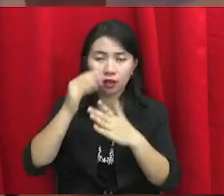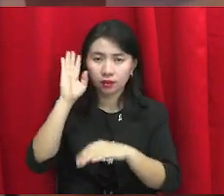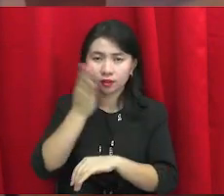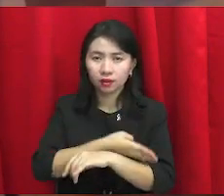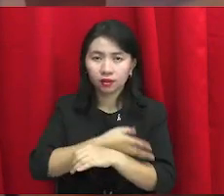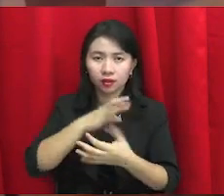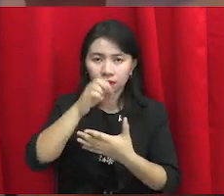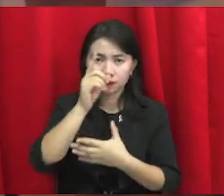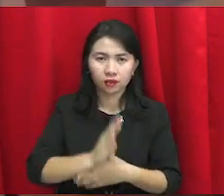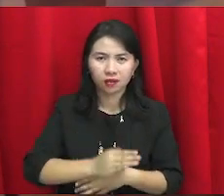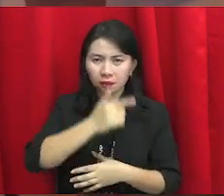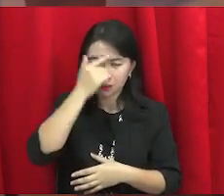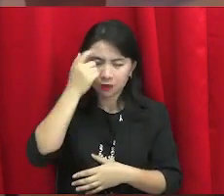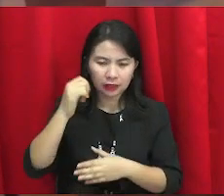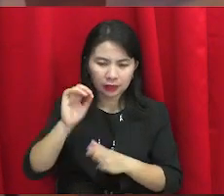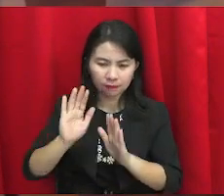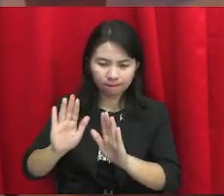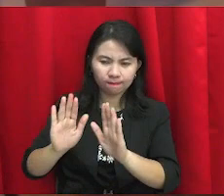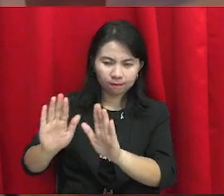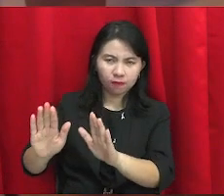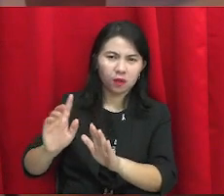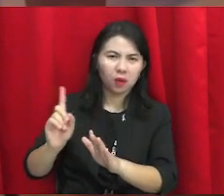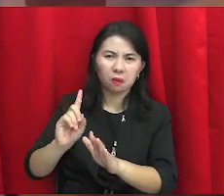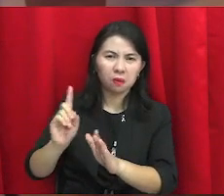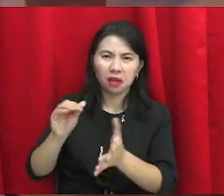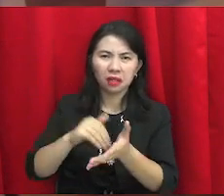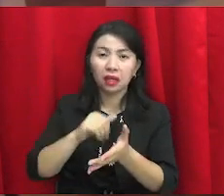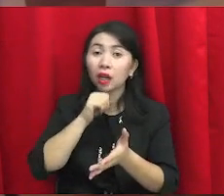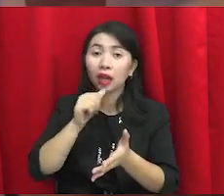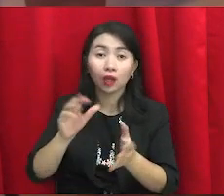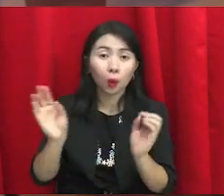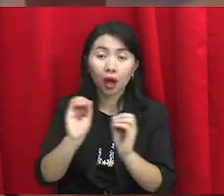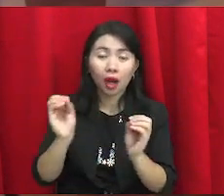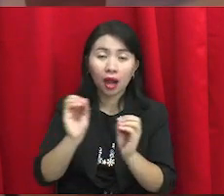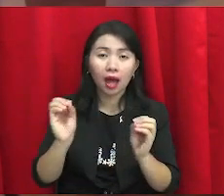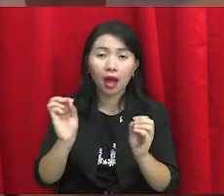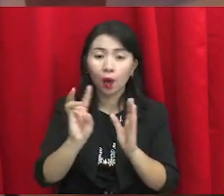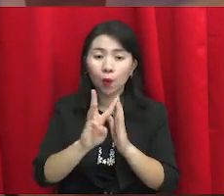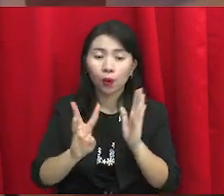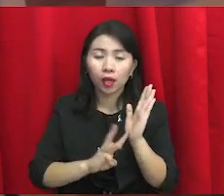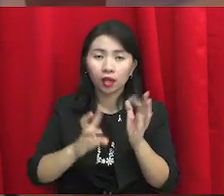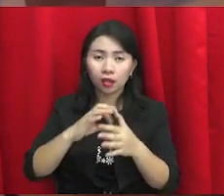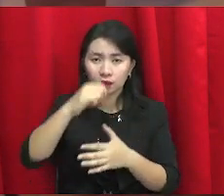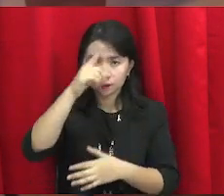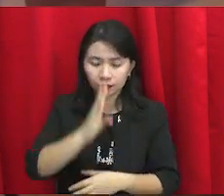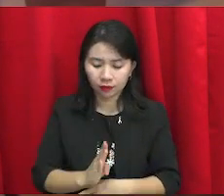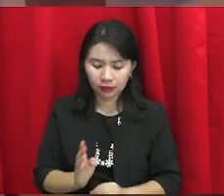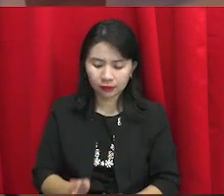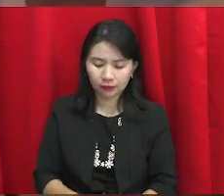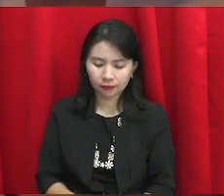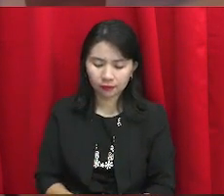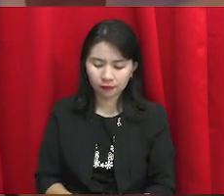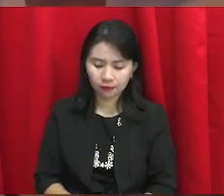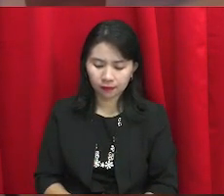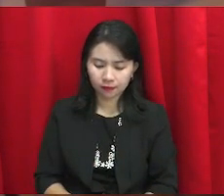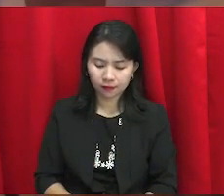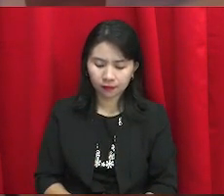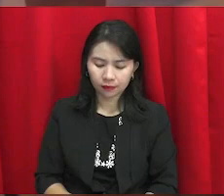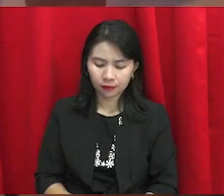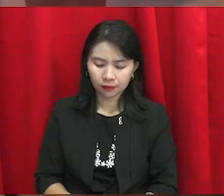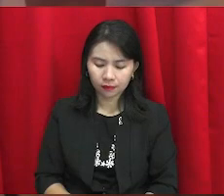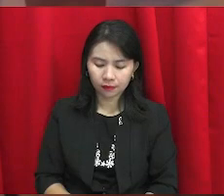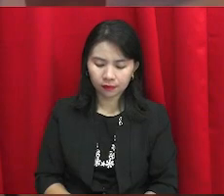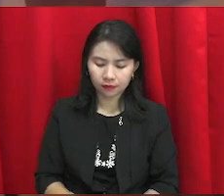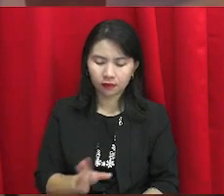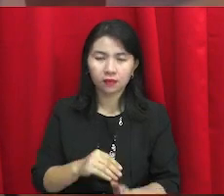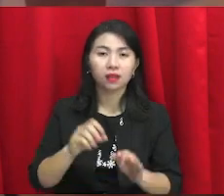nila ang gusto nilang mangyari na walang kapahintulutan ng Diyos. Yeah. Amen, sir. Tapos ang tawag nila